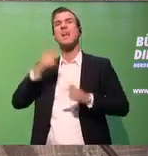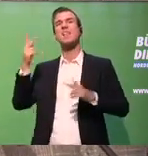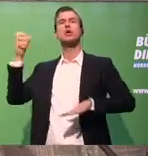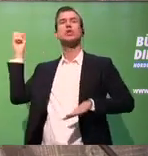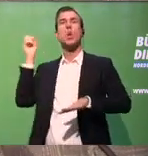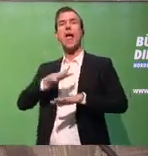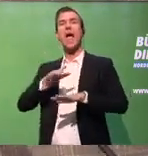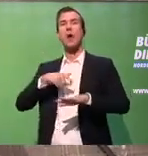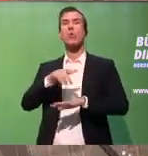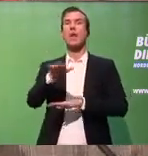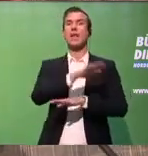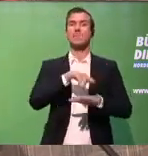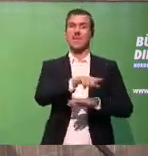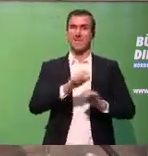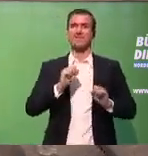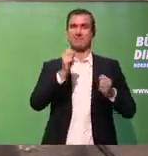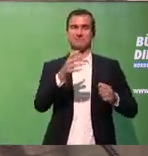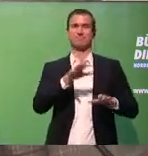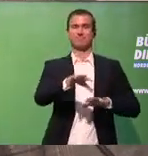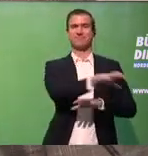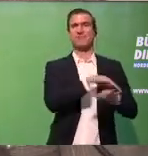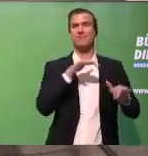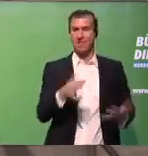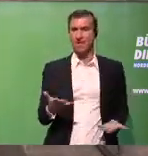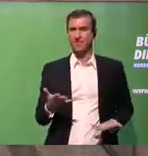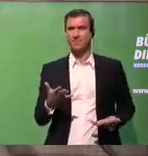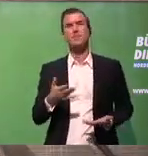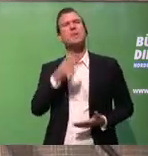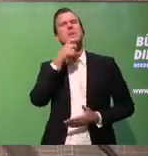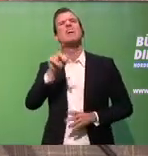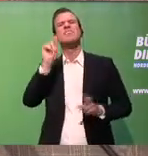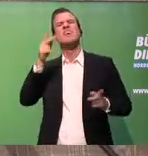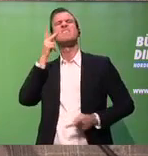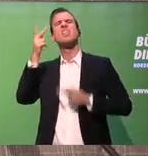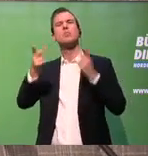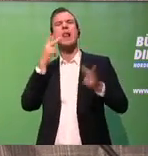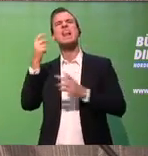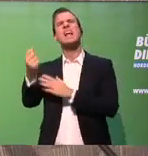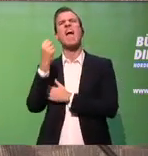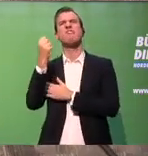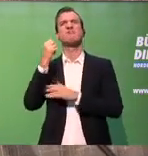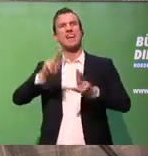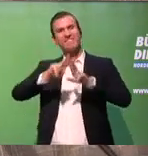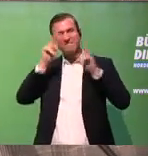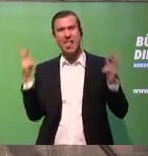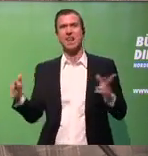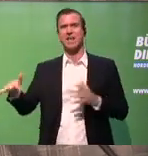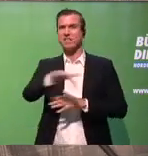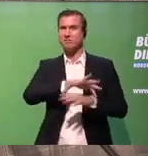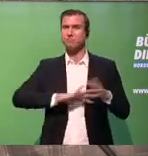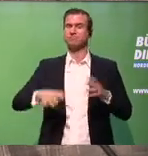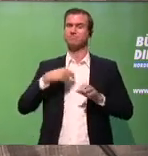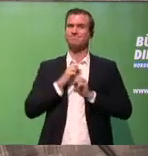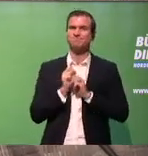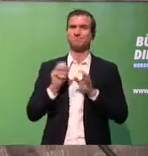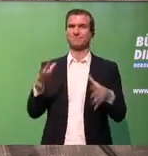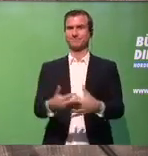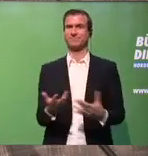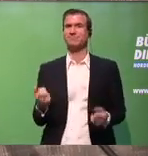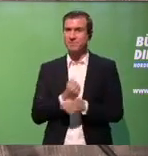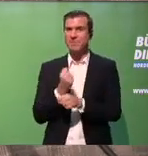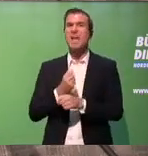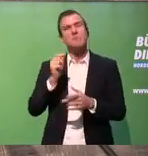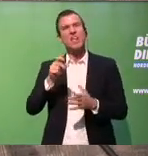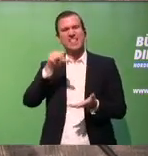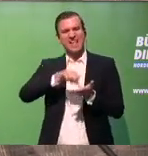Solaranlage im Ruhrgebiet steht. Mit dem Begriff der virtuellen Kraftwerke weltweit klargezogen, dass erneuerbare,